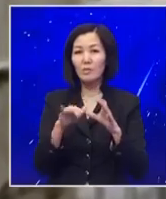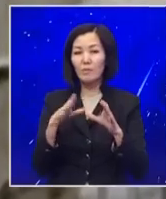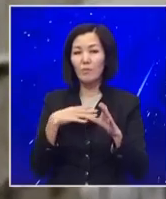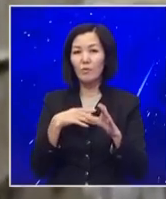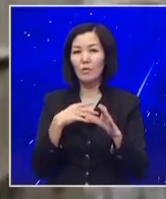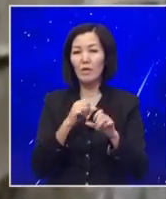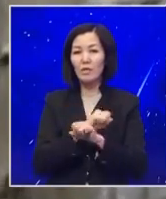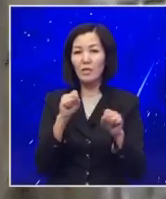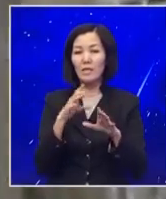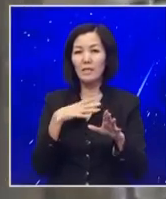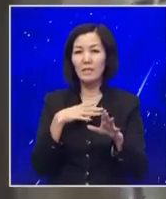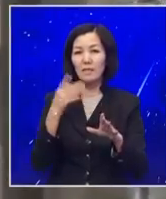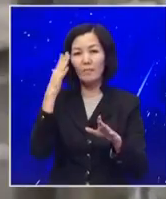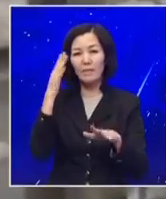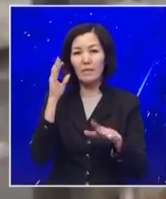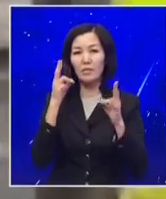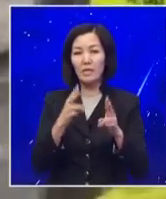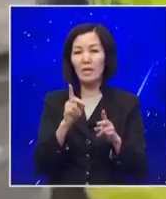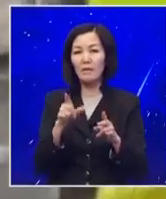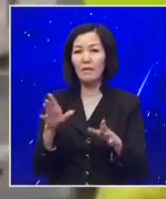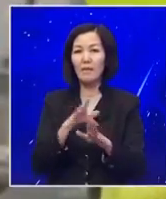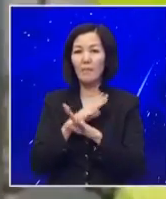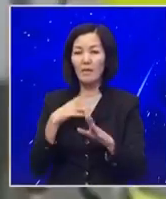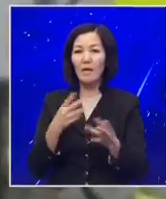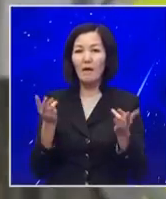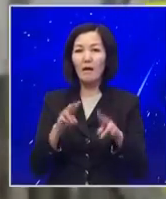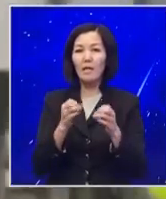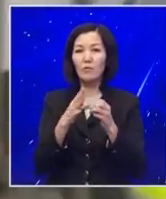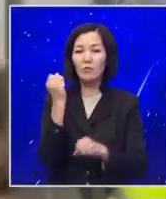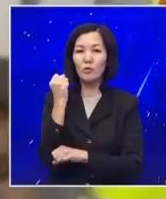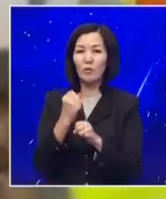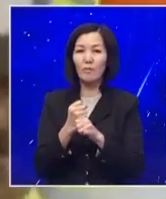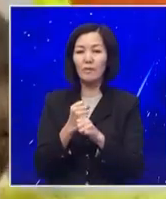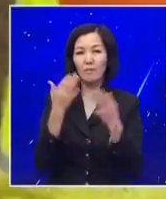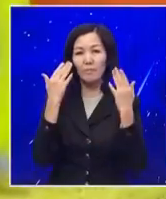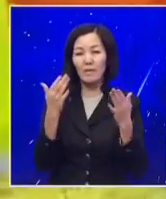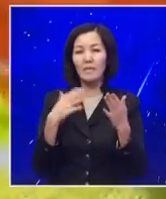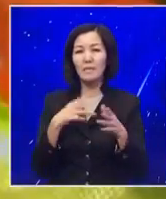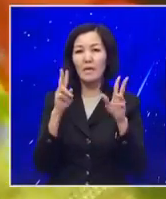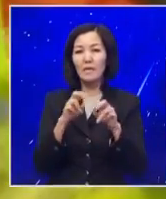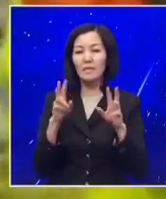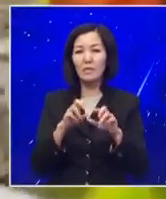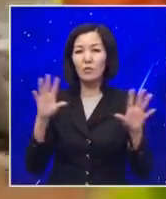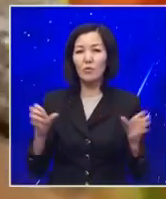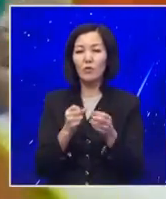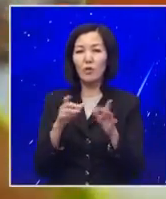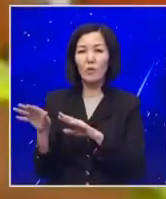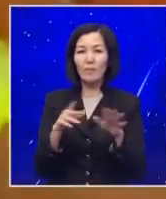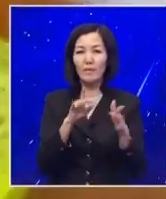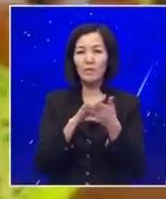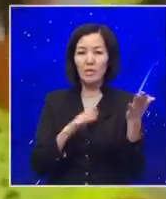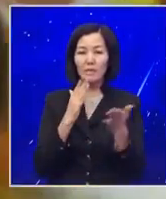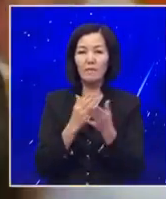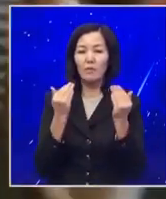кенші жарылыс кезінде басынан жарақат алып, көз жұмған. Қалған 13 жұмысшының жағдайы белгісіз. Іздестіру құтқару операциясы жалғасып